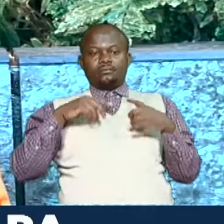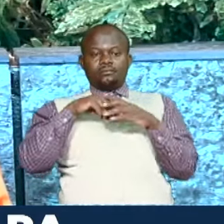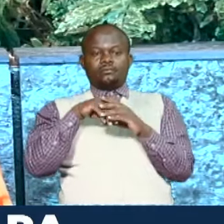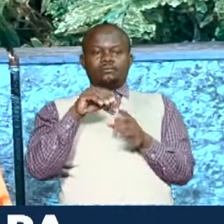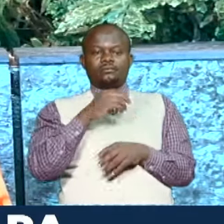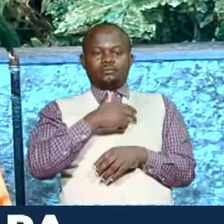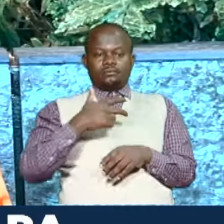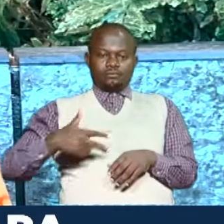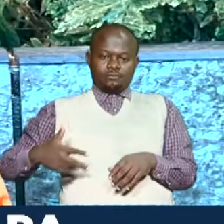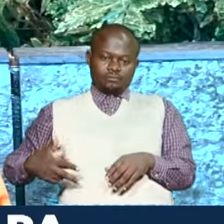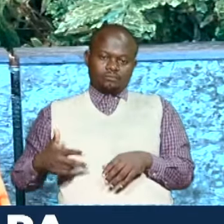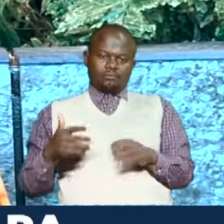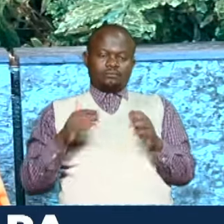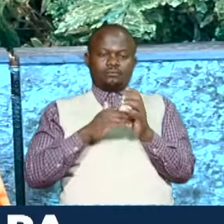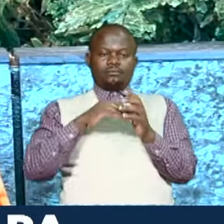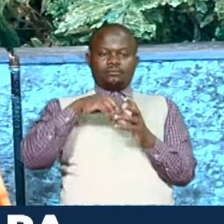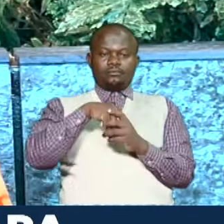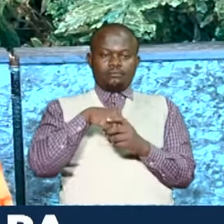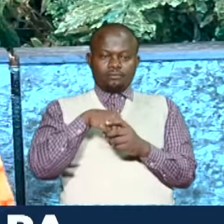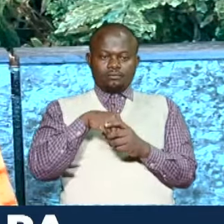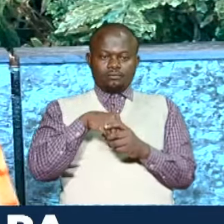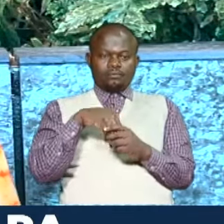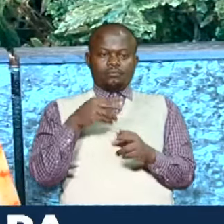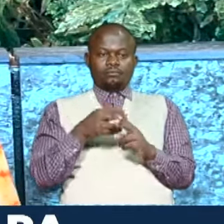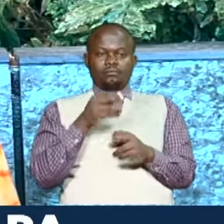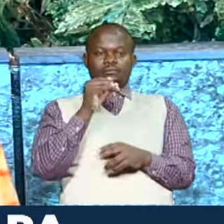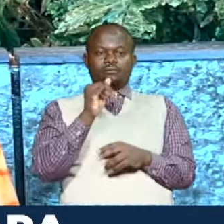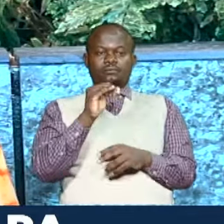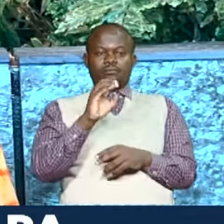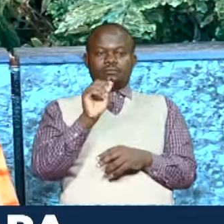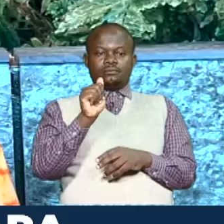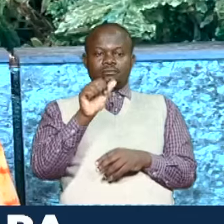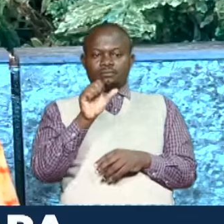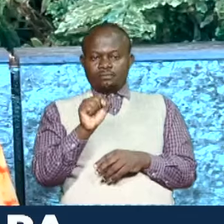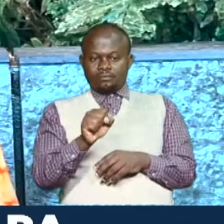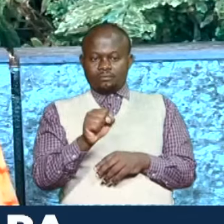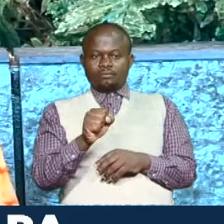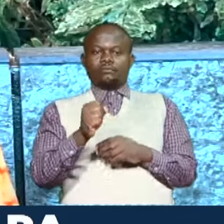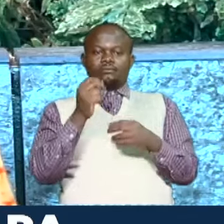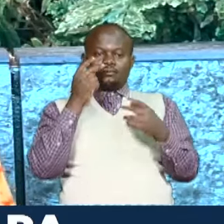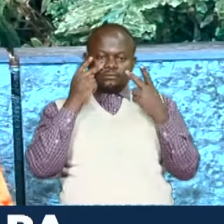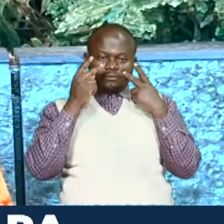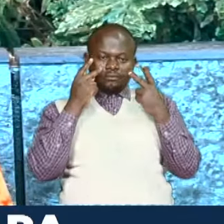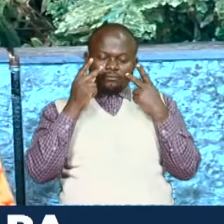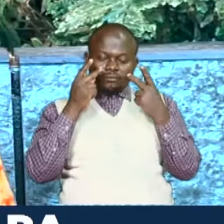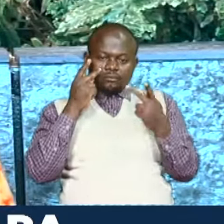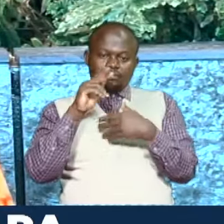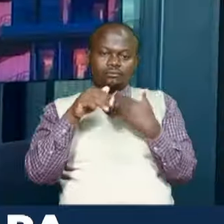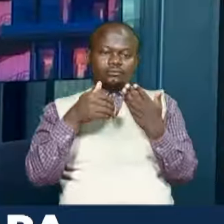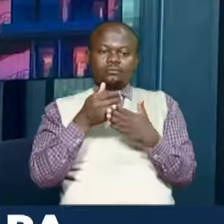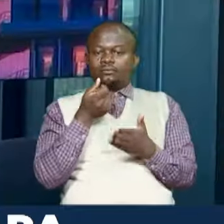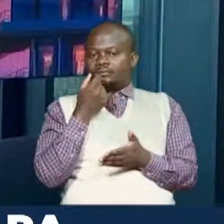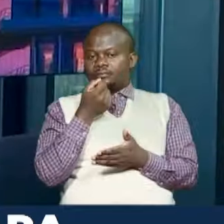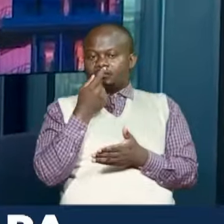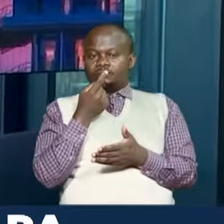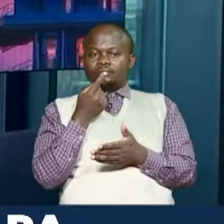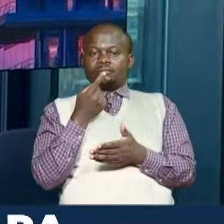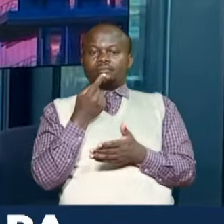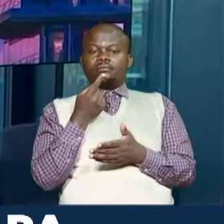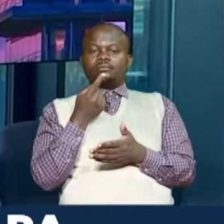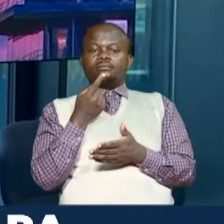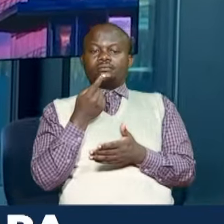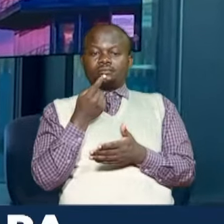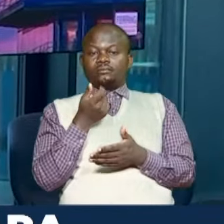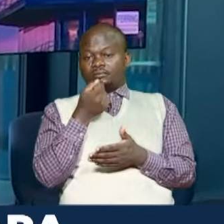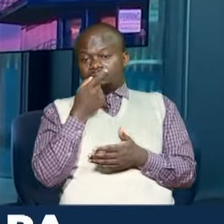Denmark, birimo cyitwa ICARS, kireba ku imiti n'ubuziranenge bw'imiti.